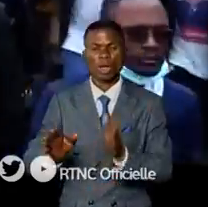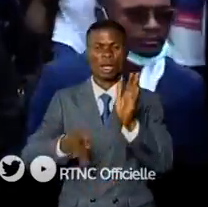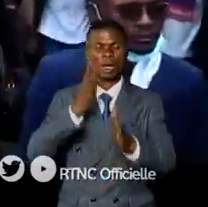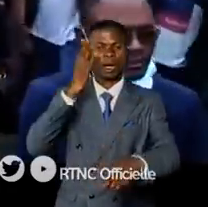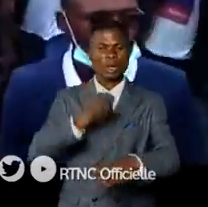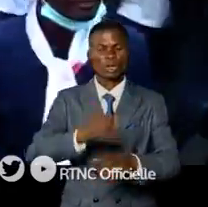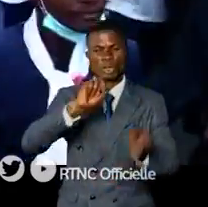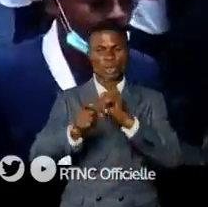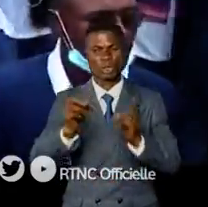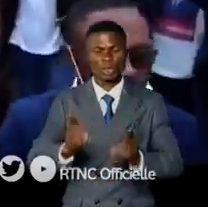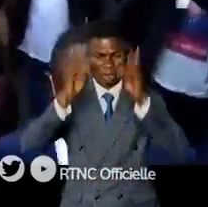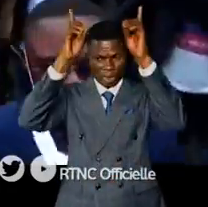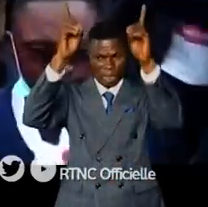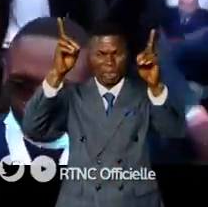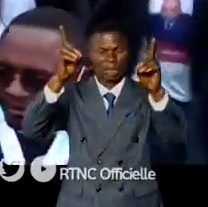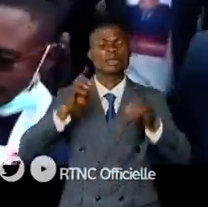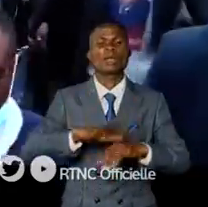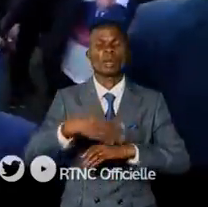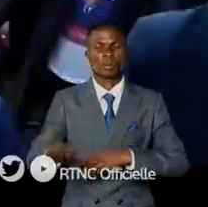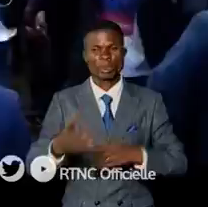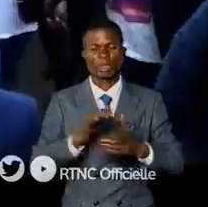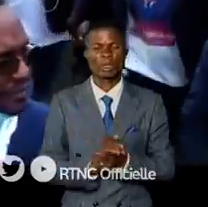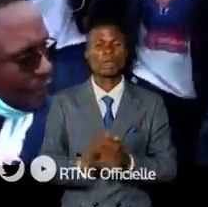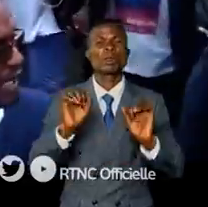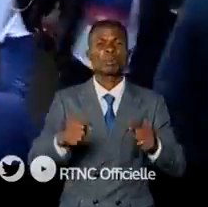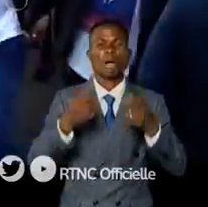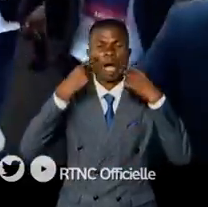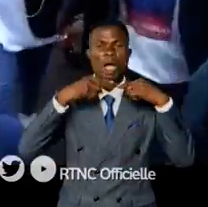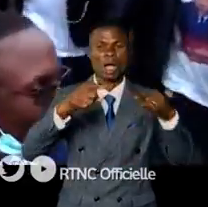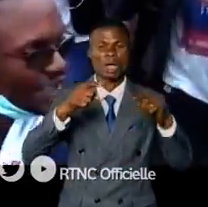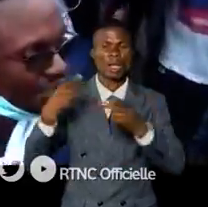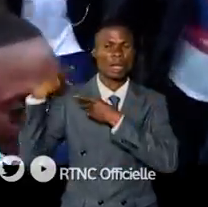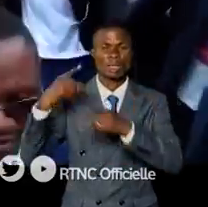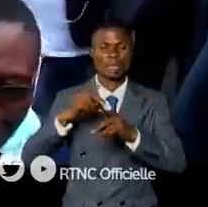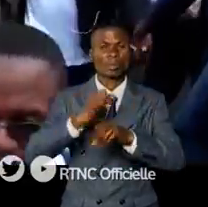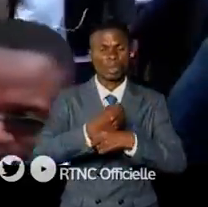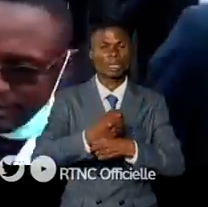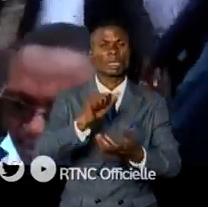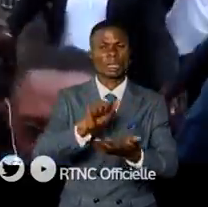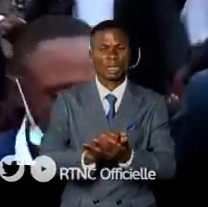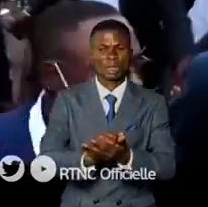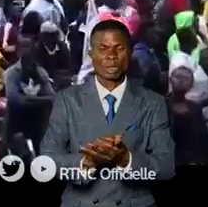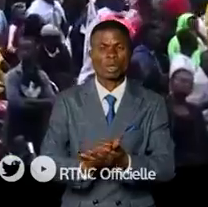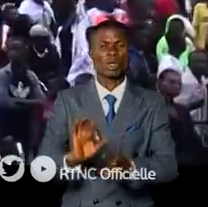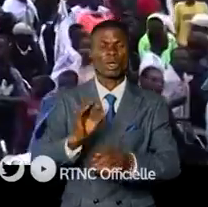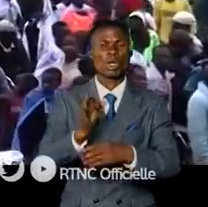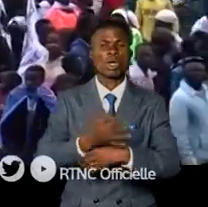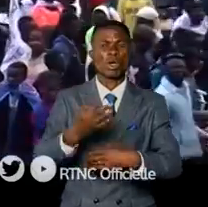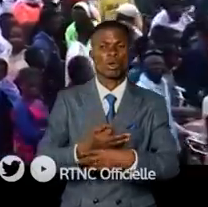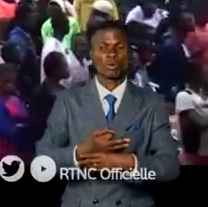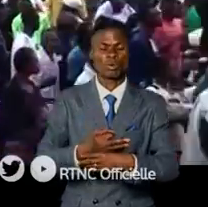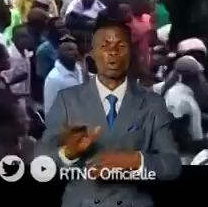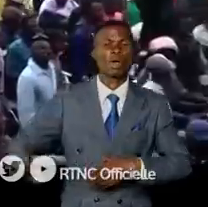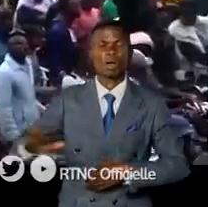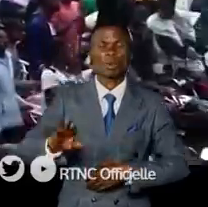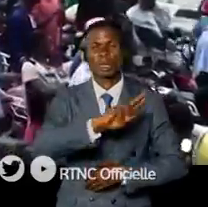heures a été décalée de 2 heures. Il y a lieu de rappeler que depuis sa création, le Front patriotique